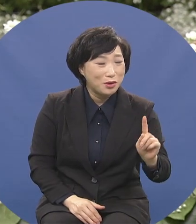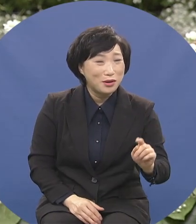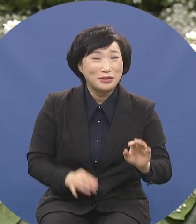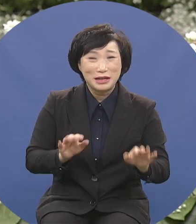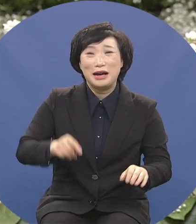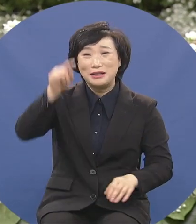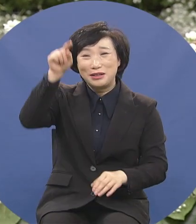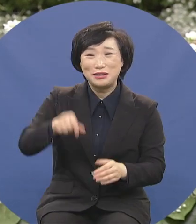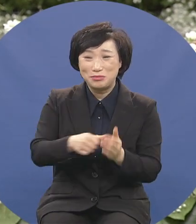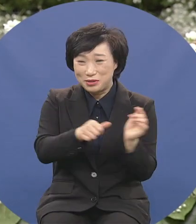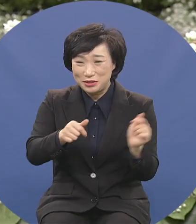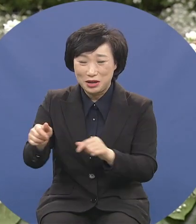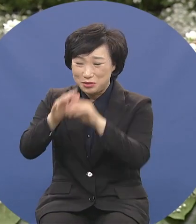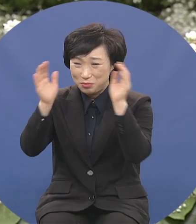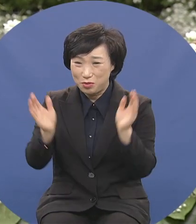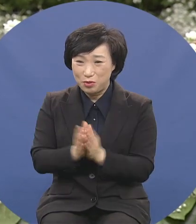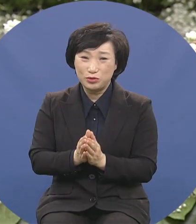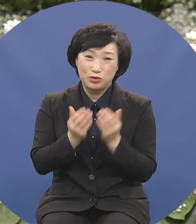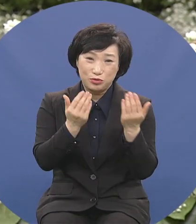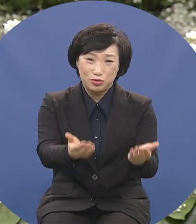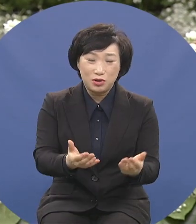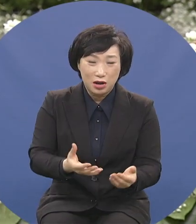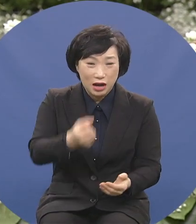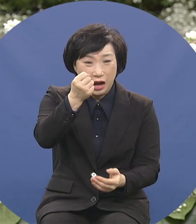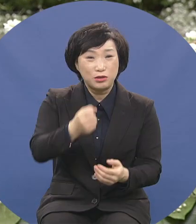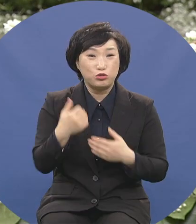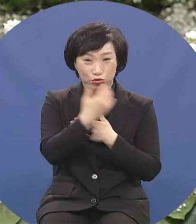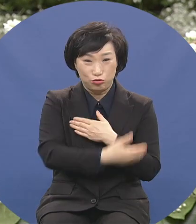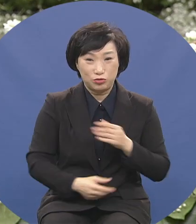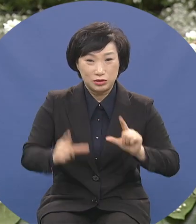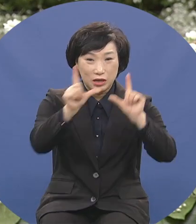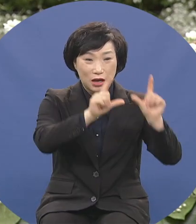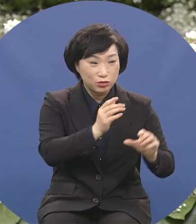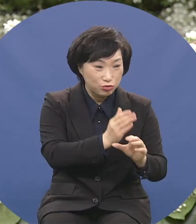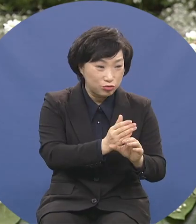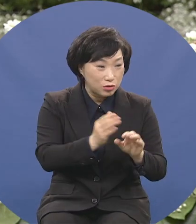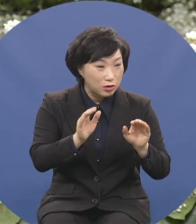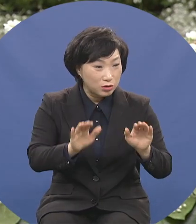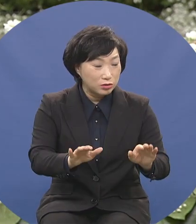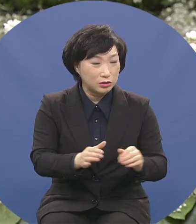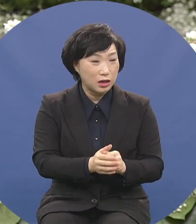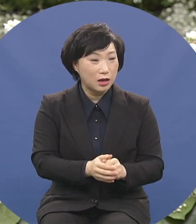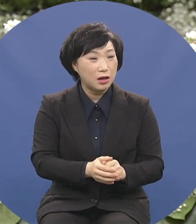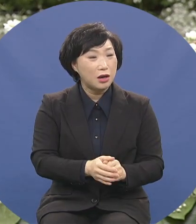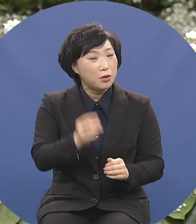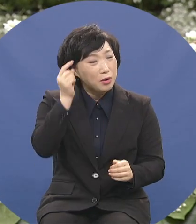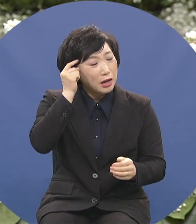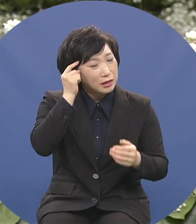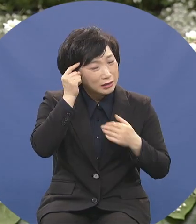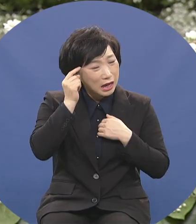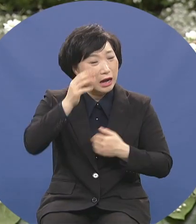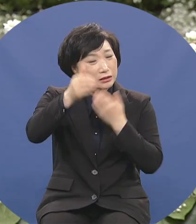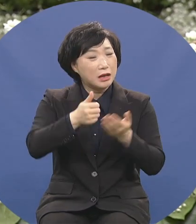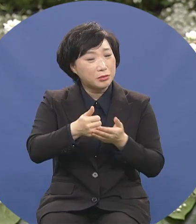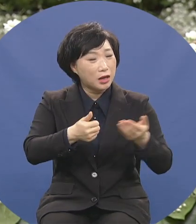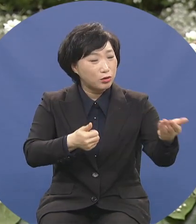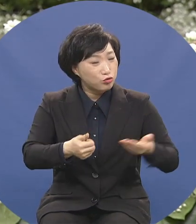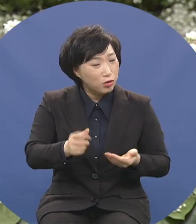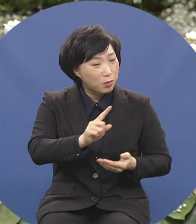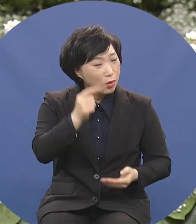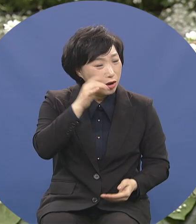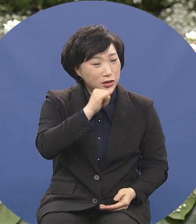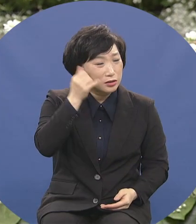천지 만물을 주신 것을 가지고 육신이 살면서 너는 나에게 뭘